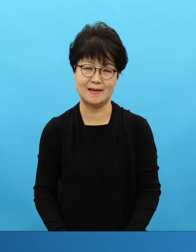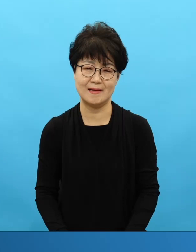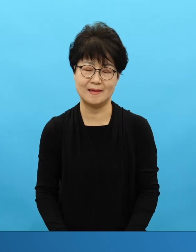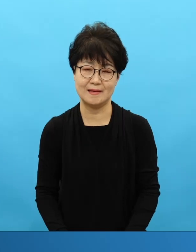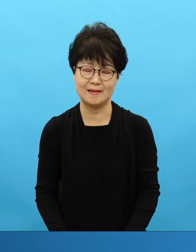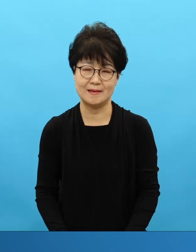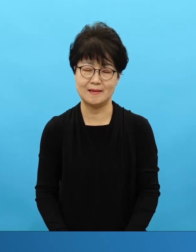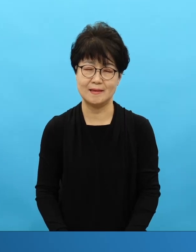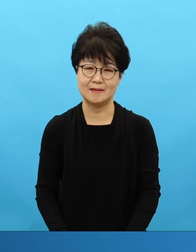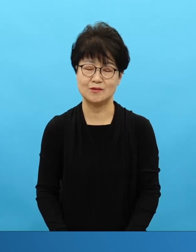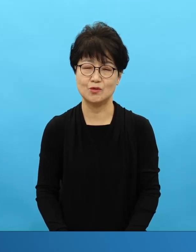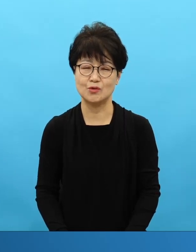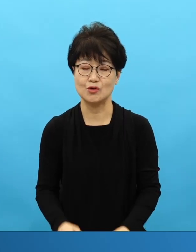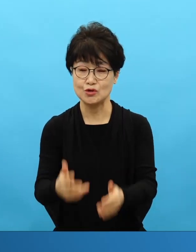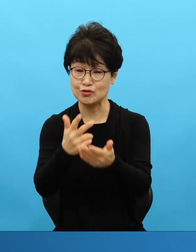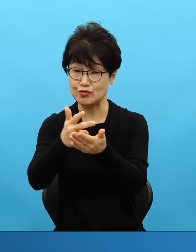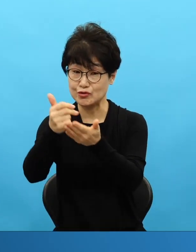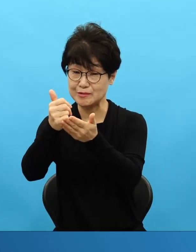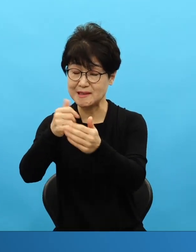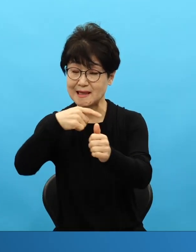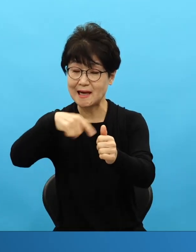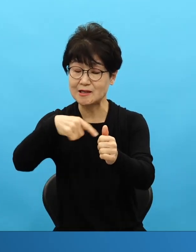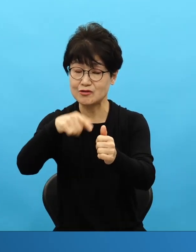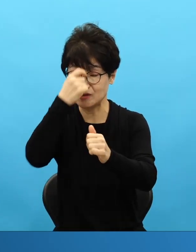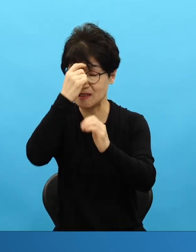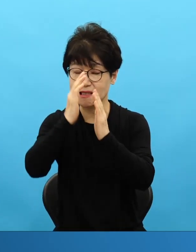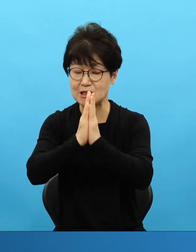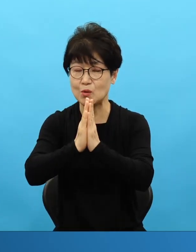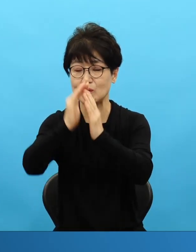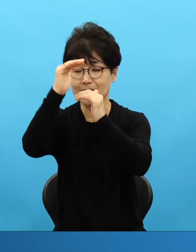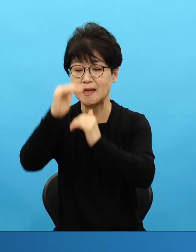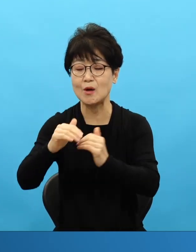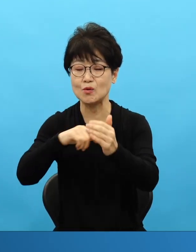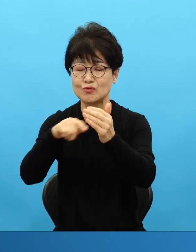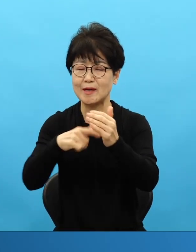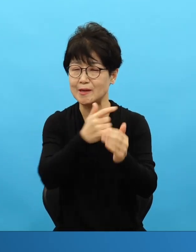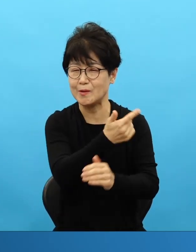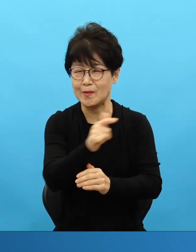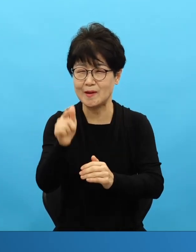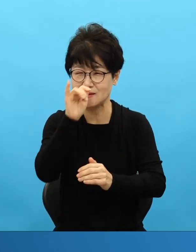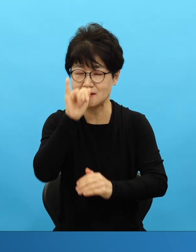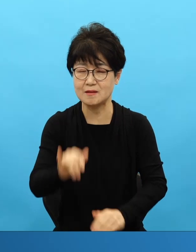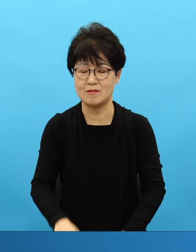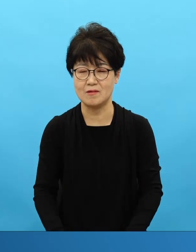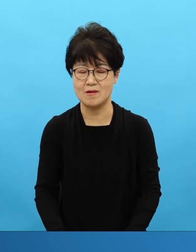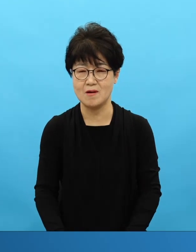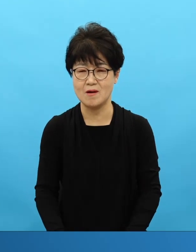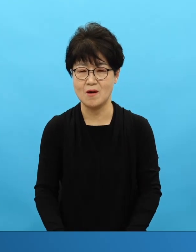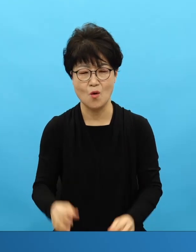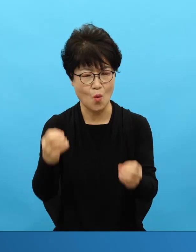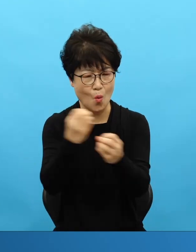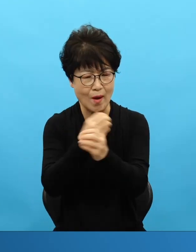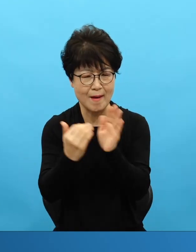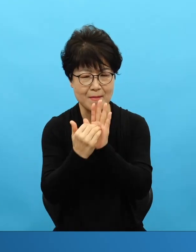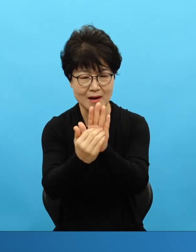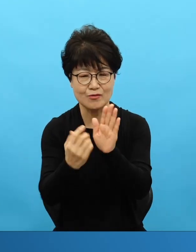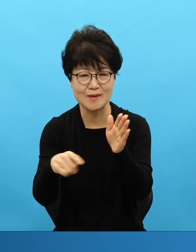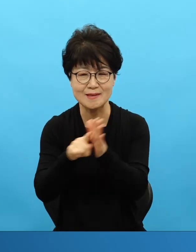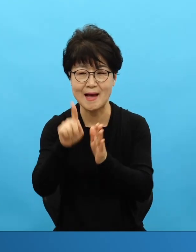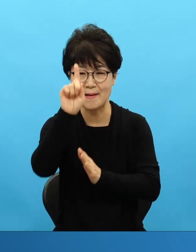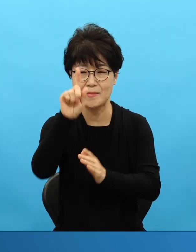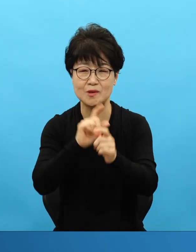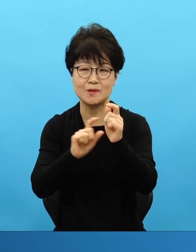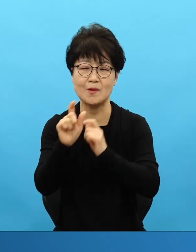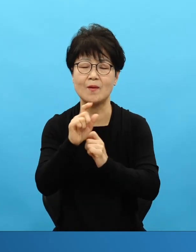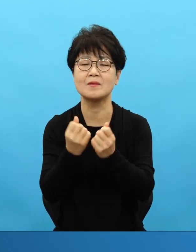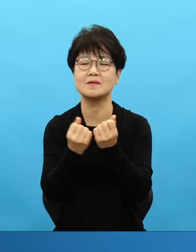The Lord's prayer. 여러 가지 나오니까 오해할까 싶어서 한 번 더 설명했어요. And he thought they might misunderstand, so explained